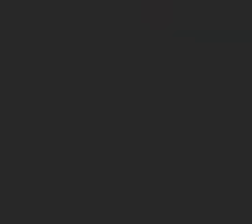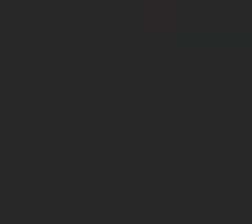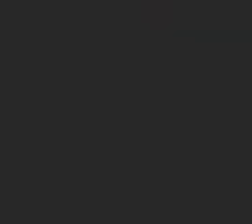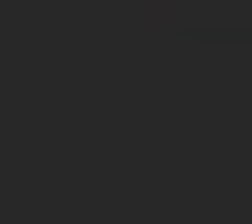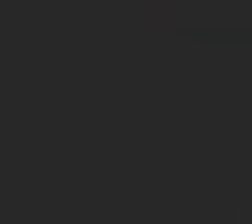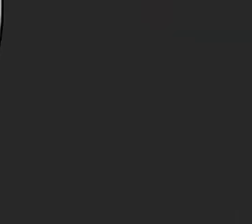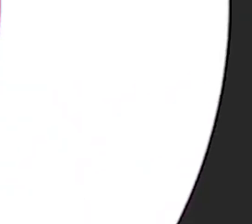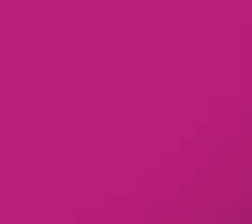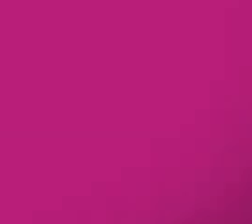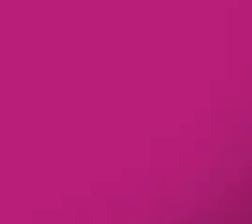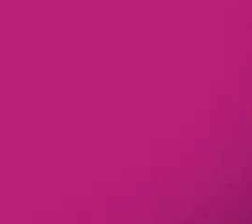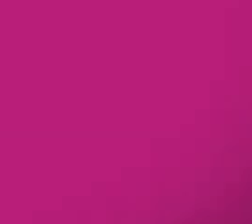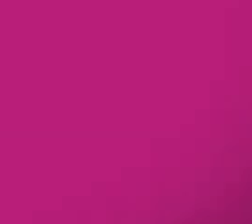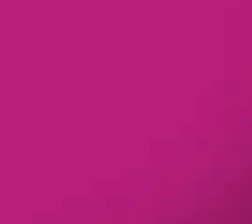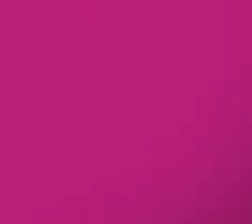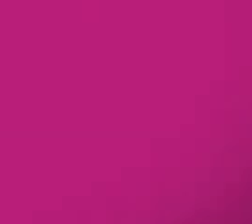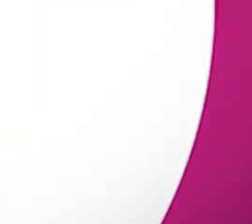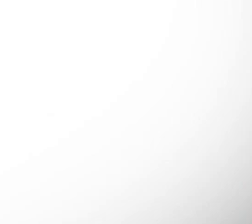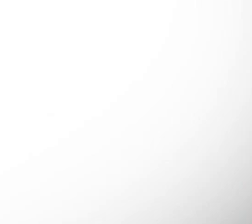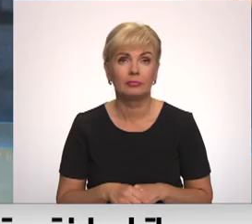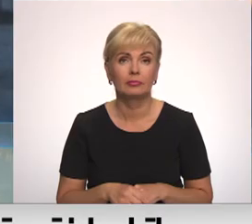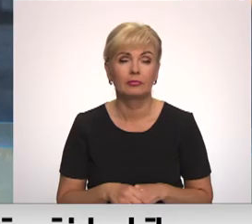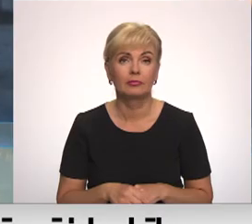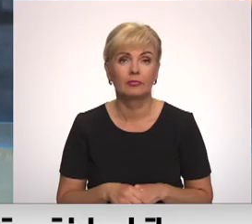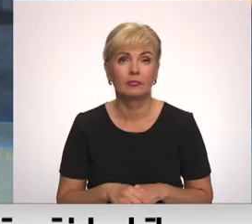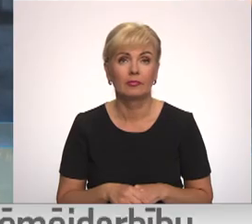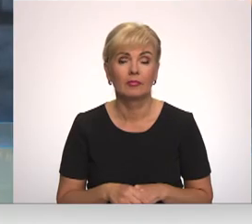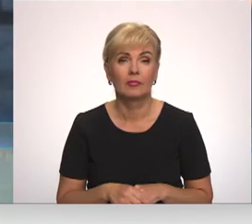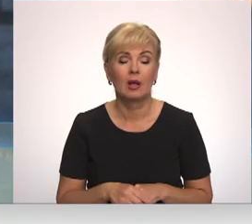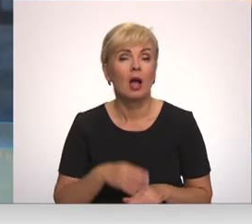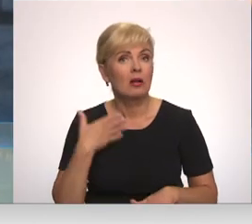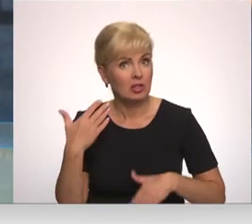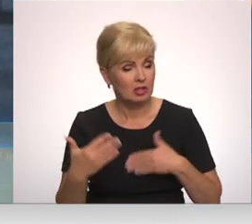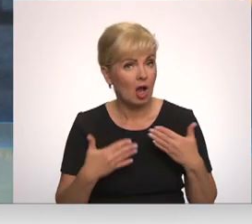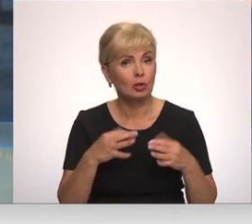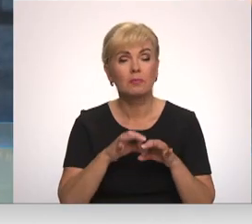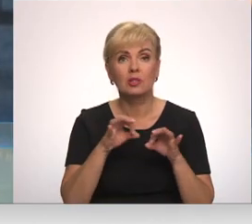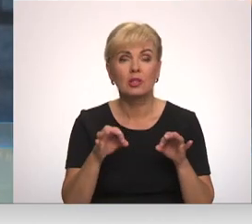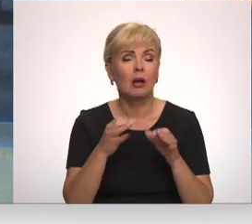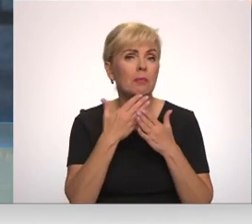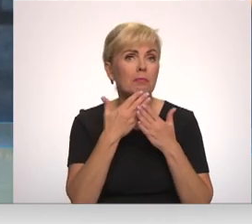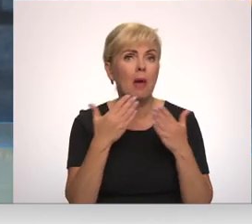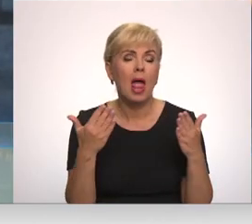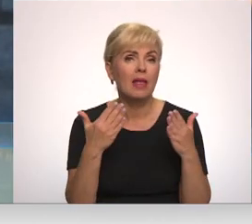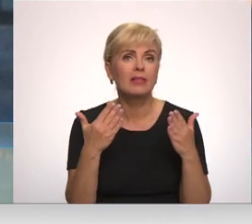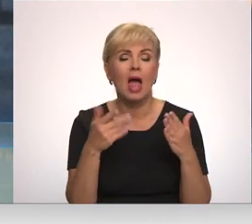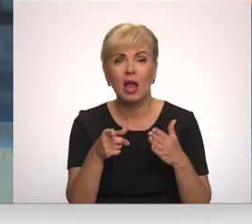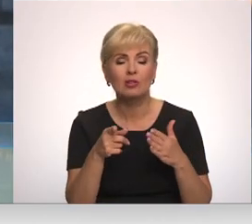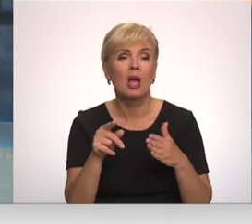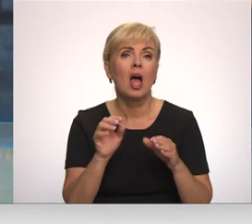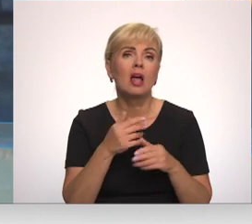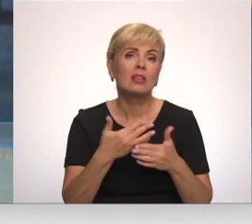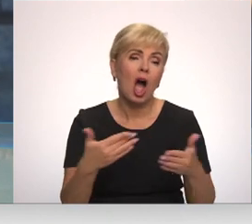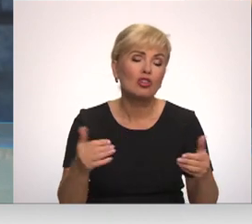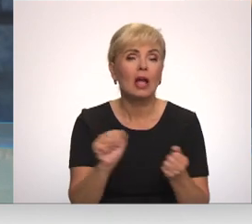Re, viss ēters ir te! Bet ar lielu satraukumu ķeroties kā pie pēdējā salmiņa, dažādās dabas